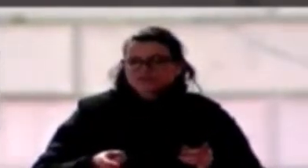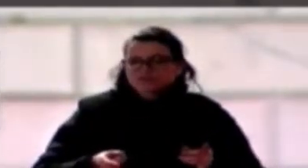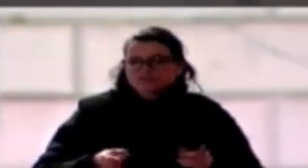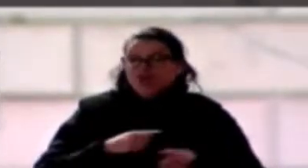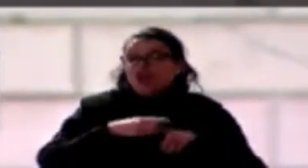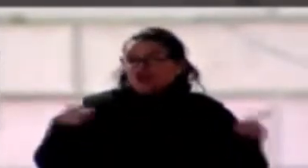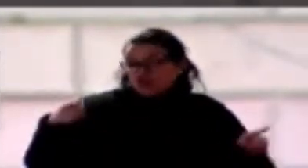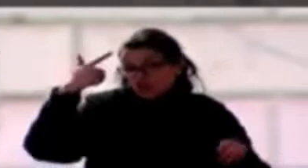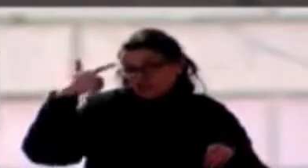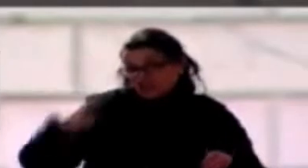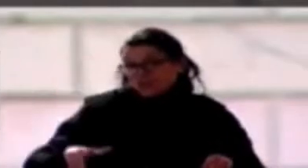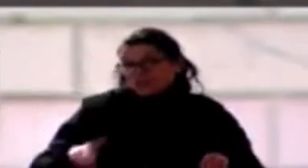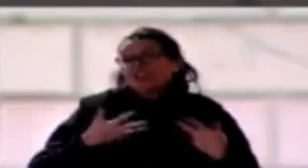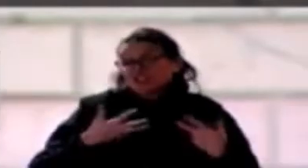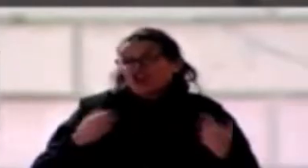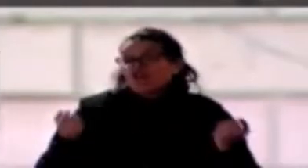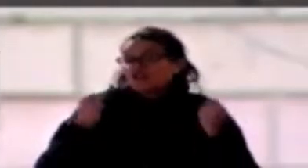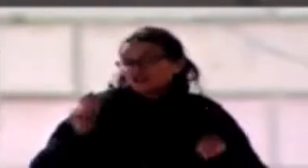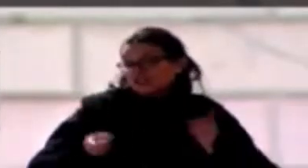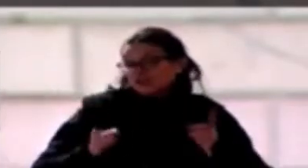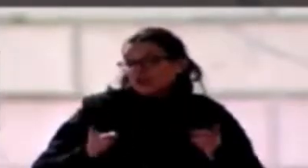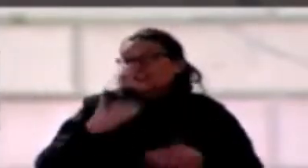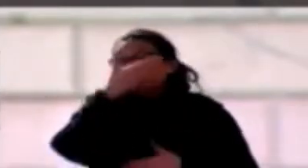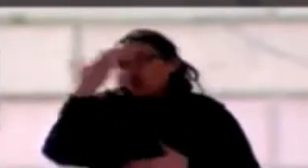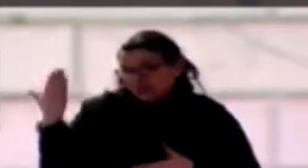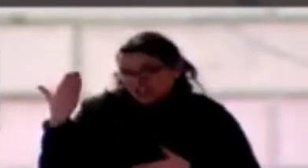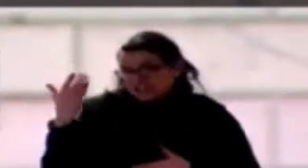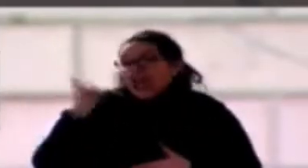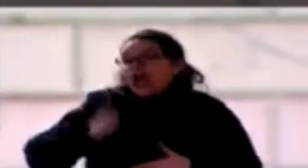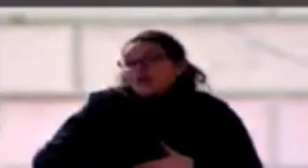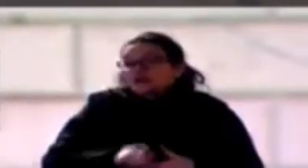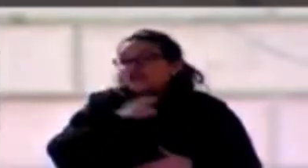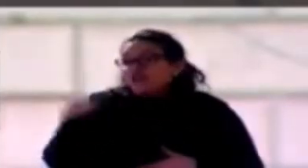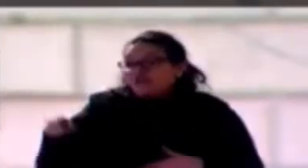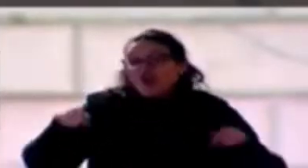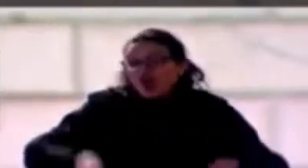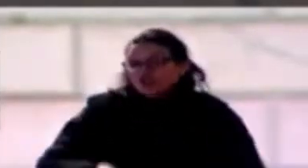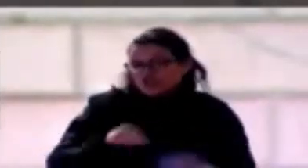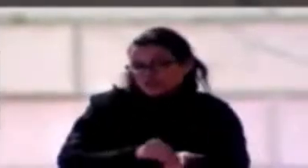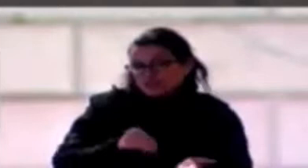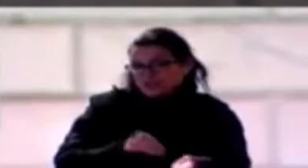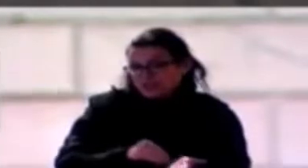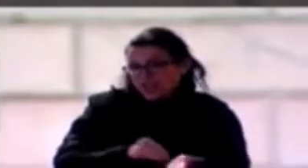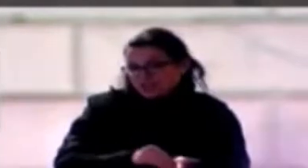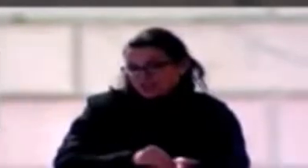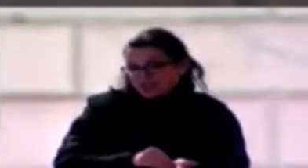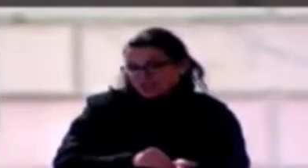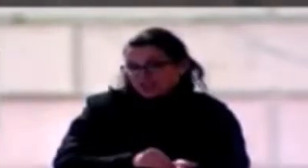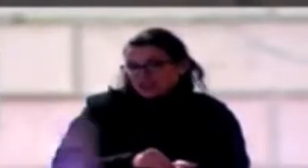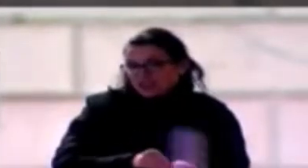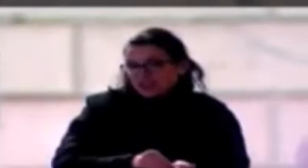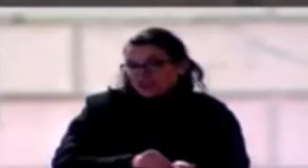sapete quali sono queste forze politiche sane, perché è per questo che voi siete qui oggi. Si preferisce